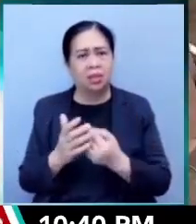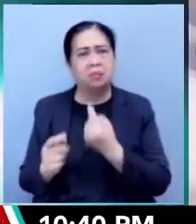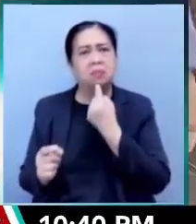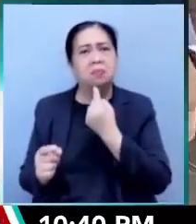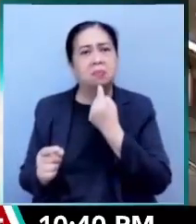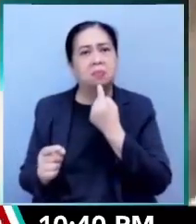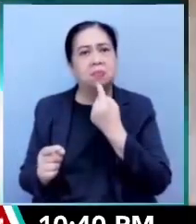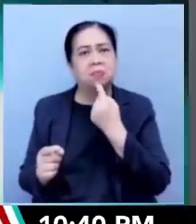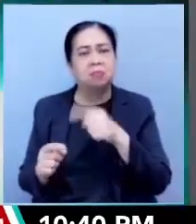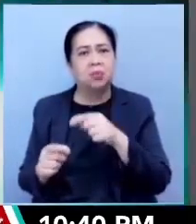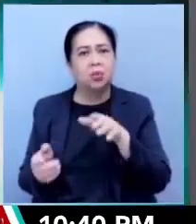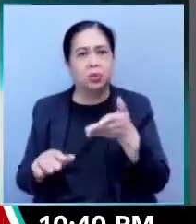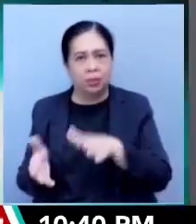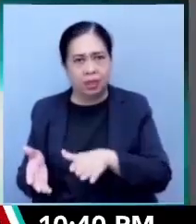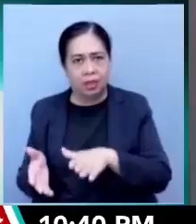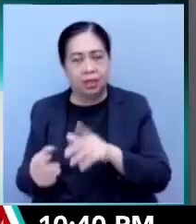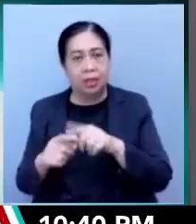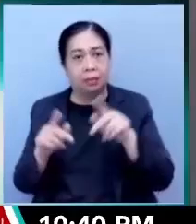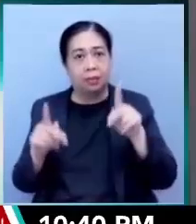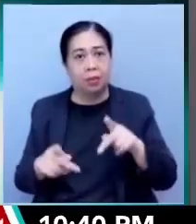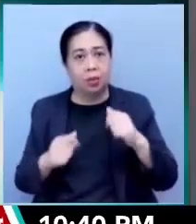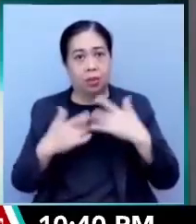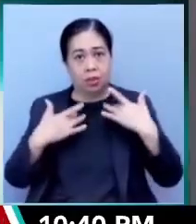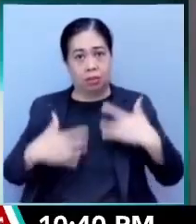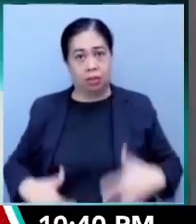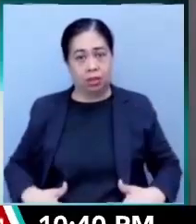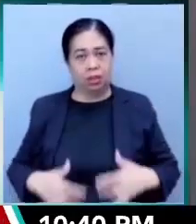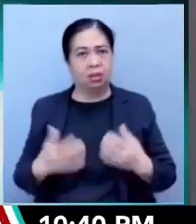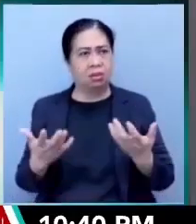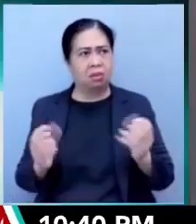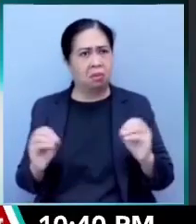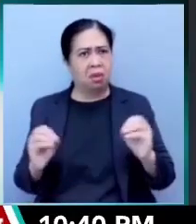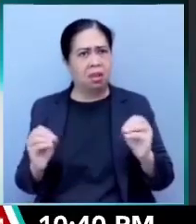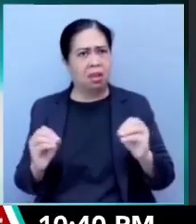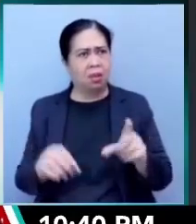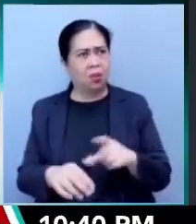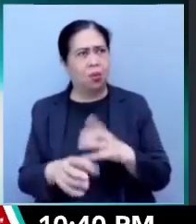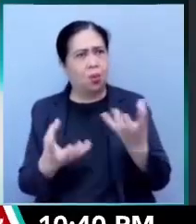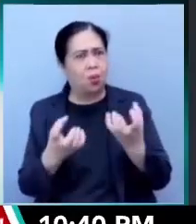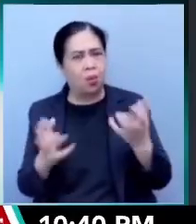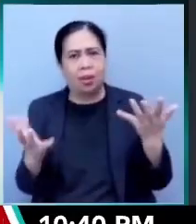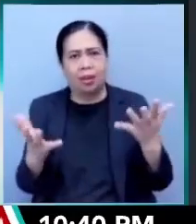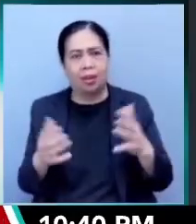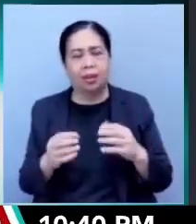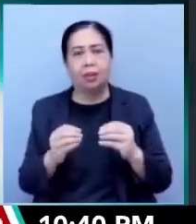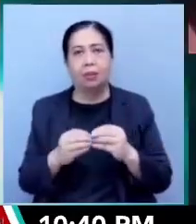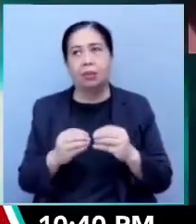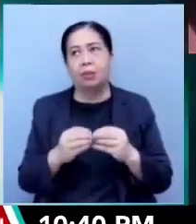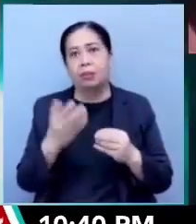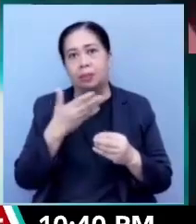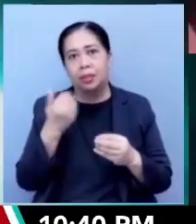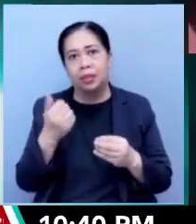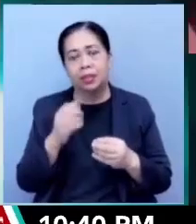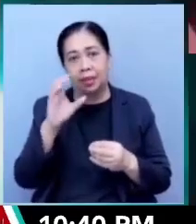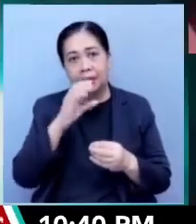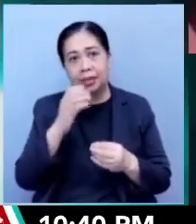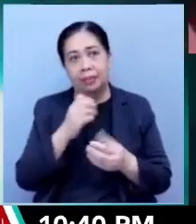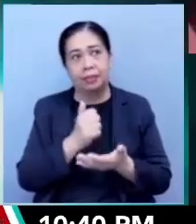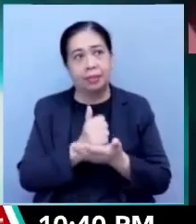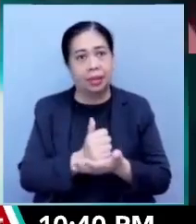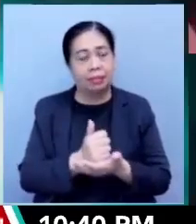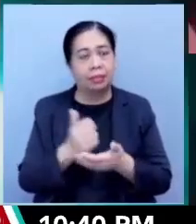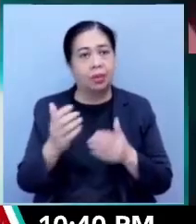buhay. Habang ang taong may depression ay kadalasang walang ganitong longing. Mas maganda, seek help. Mas maganda, we go